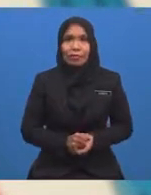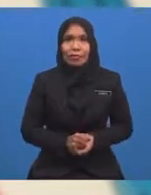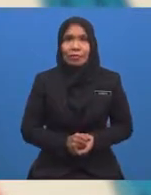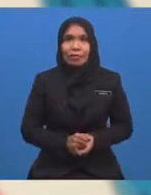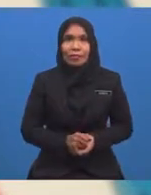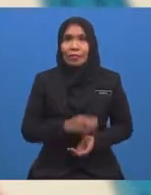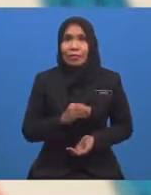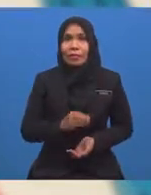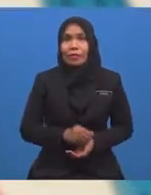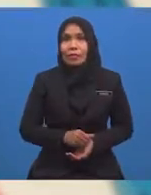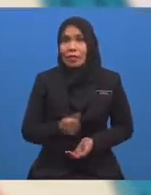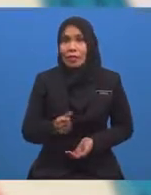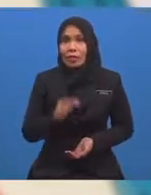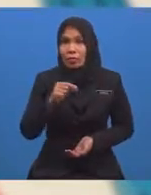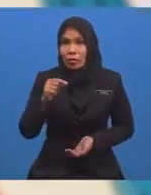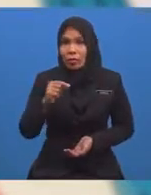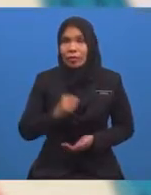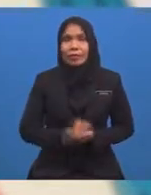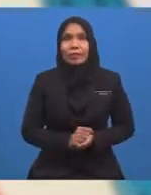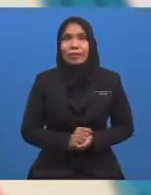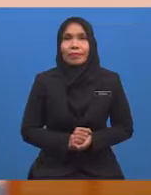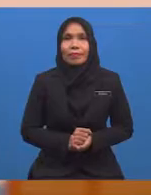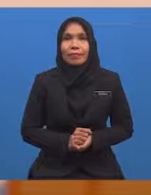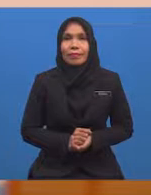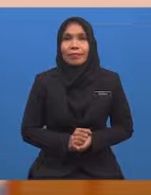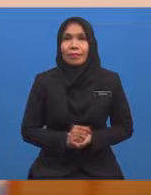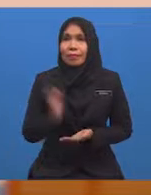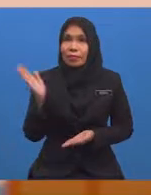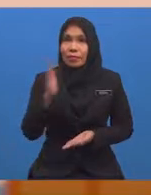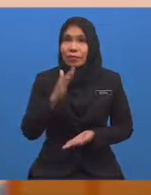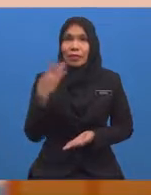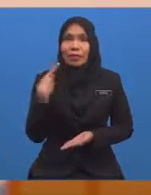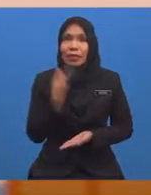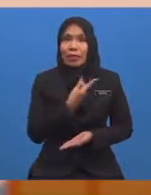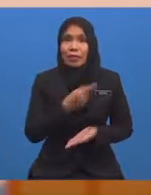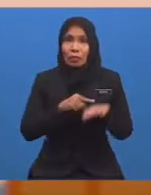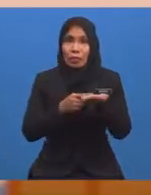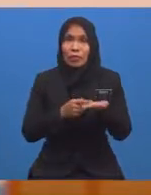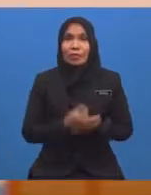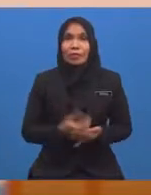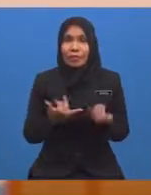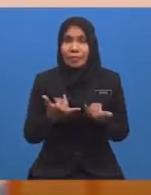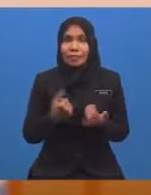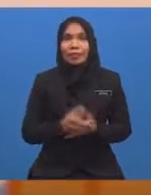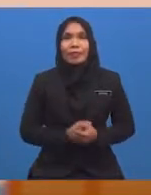alat tulis mari kita mulai sekarang